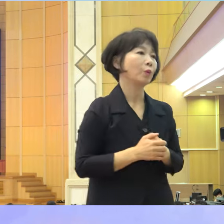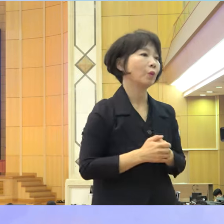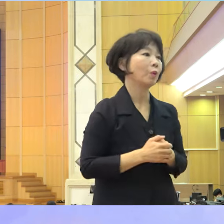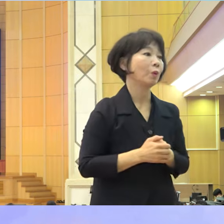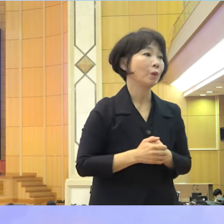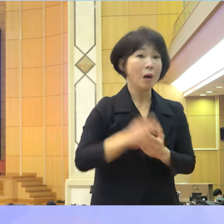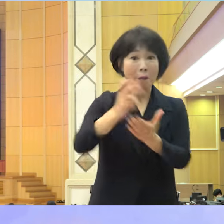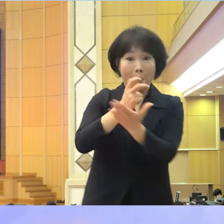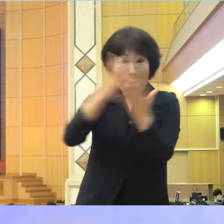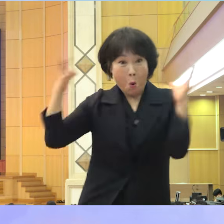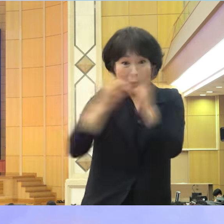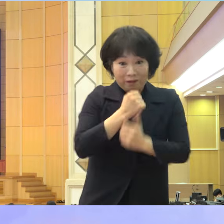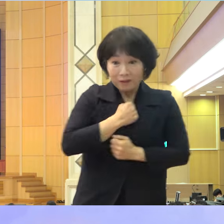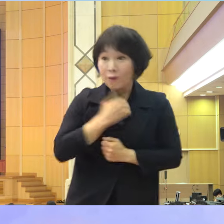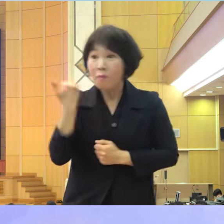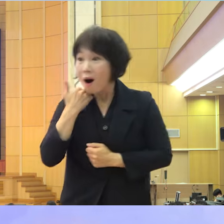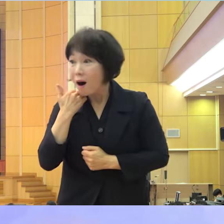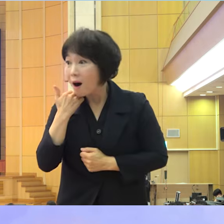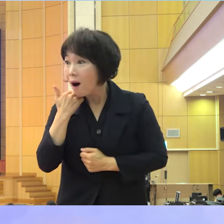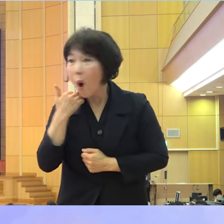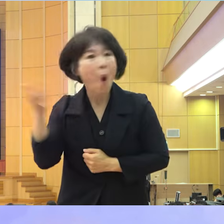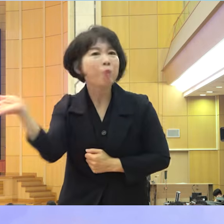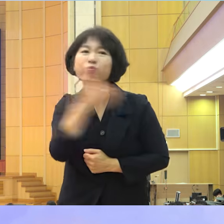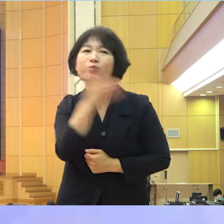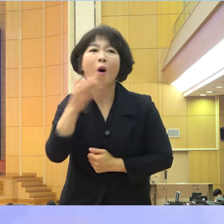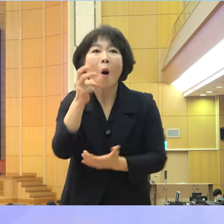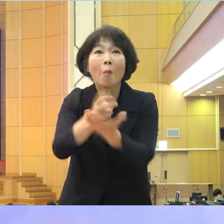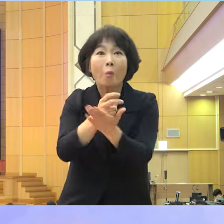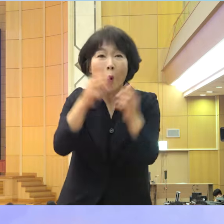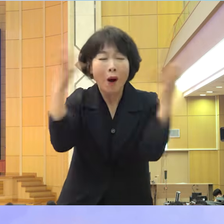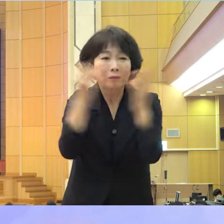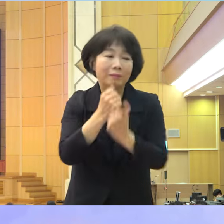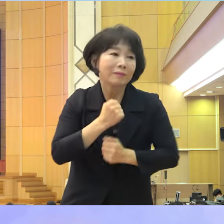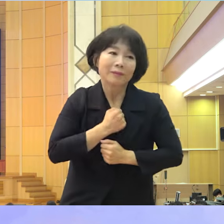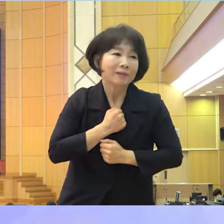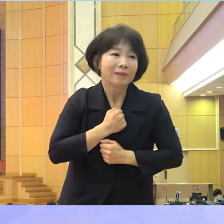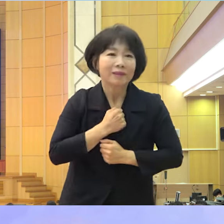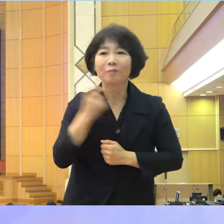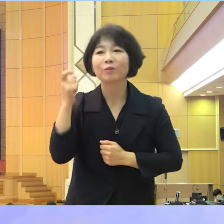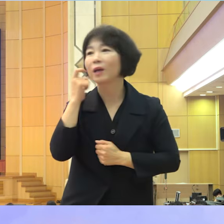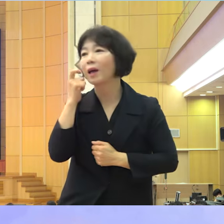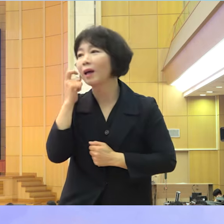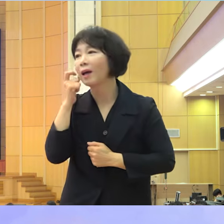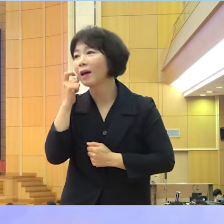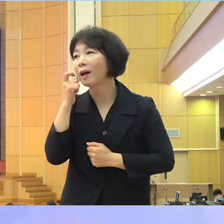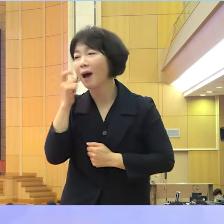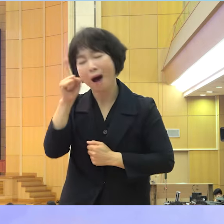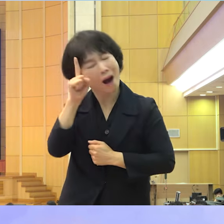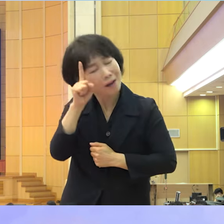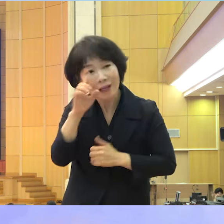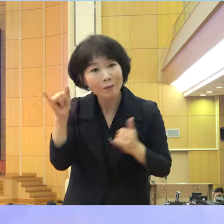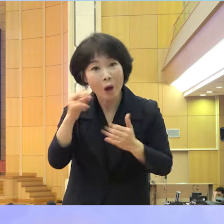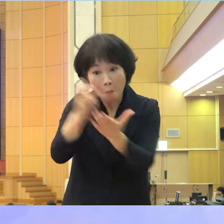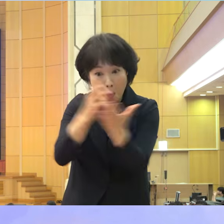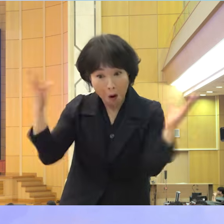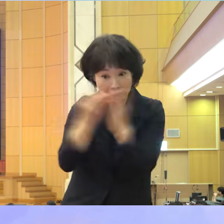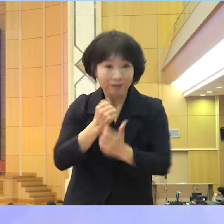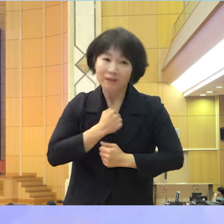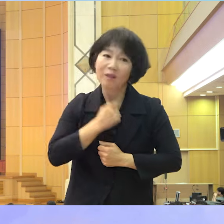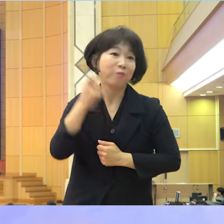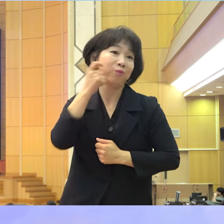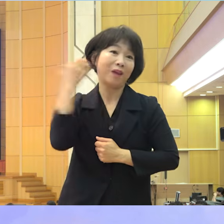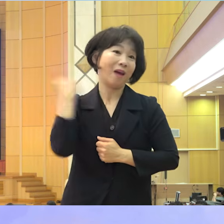율법을 지켜서 의롭다, 이 말은 의인 될 사람은 한 사람도 없다, 이런 뜻입니다.